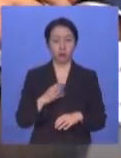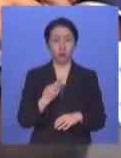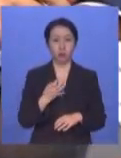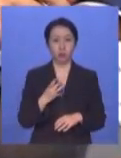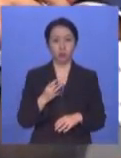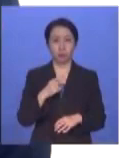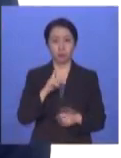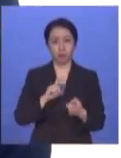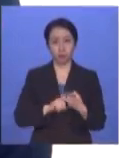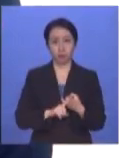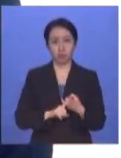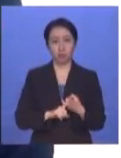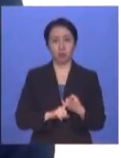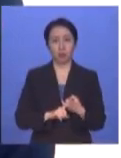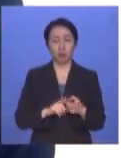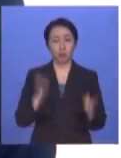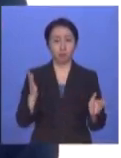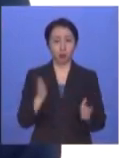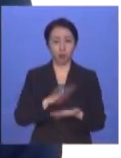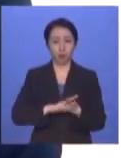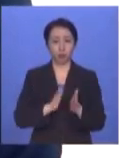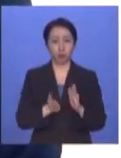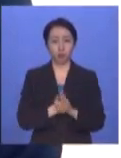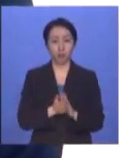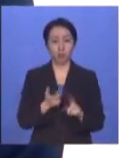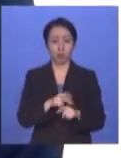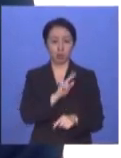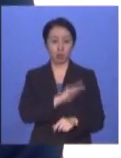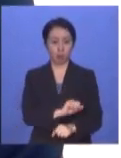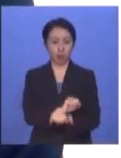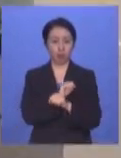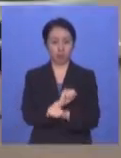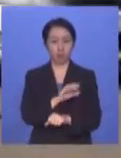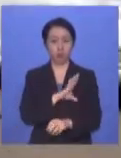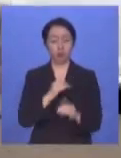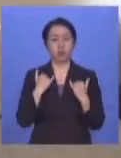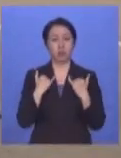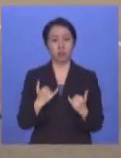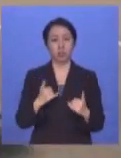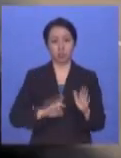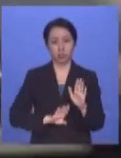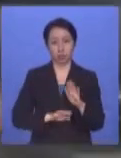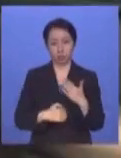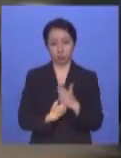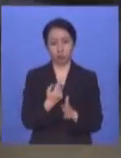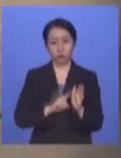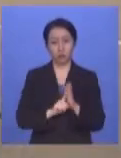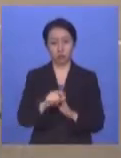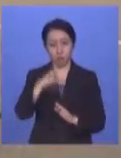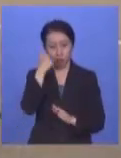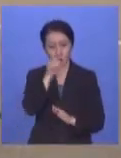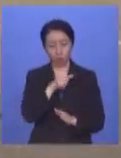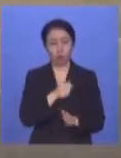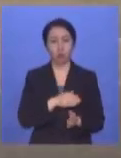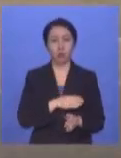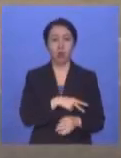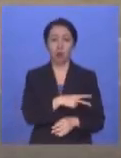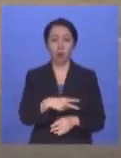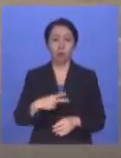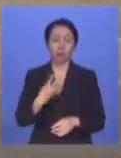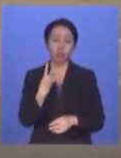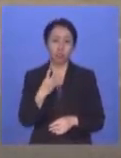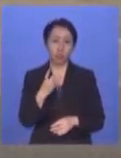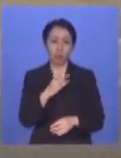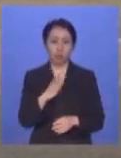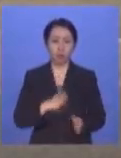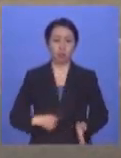национального. В связи с неблагоприятными погодными условиями эти работы приостановили, а сейчас уже возобновили. В целом за год дорожную разметку прорисовывают 4